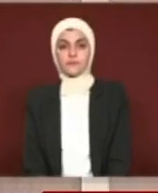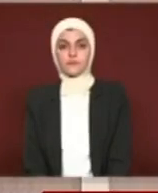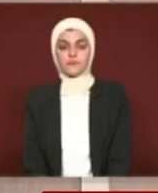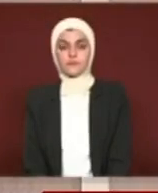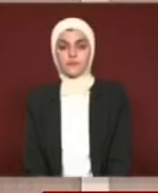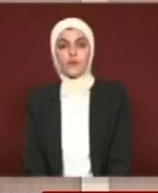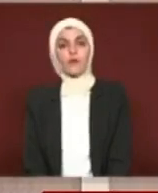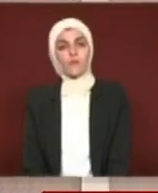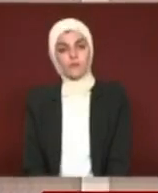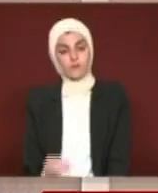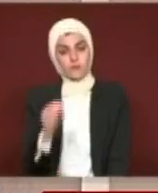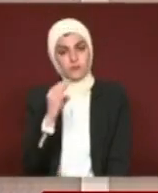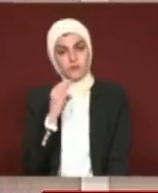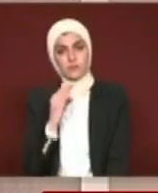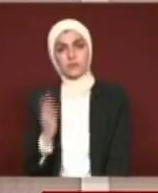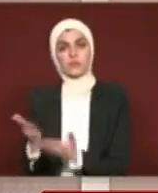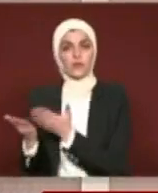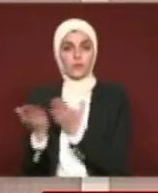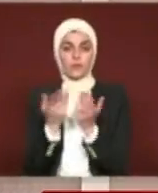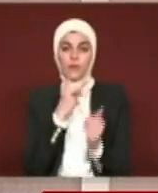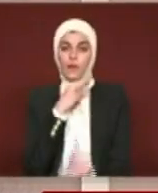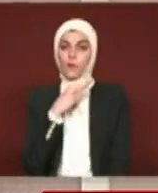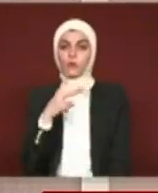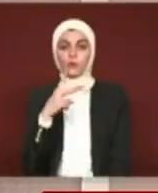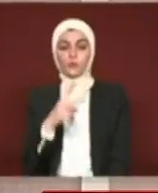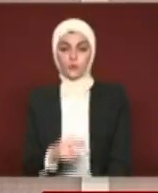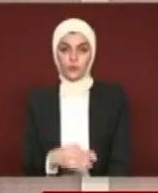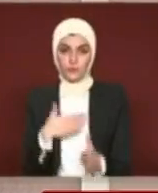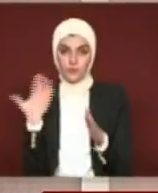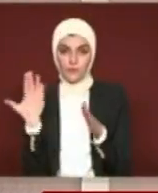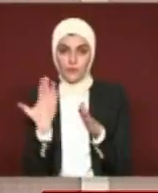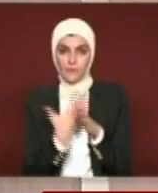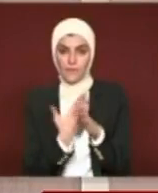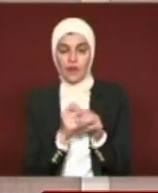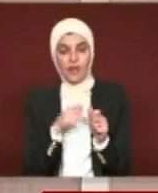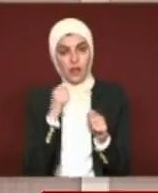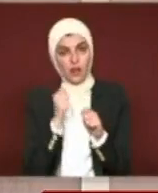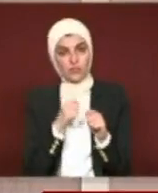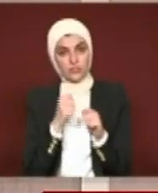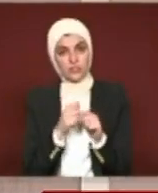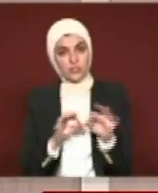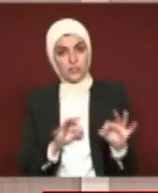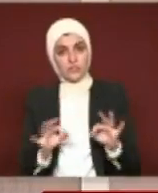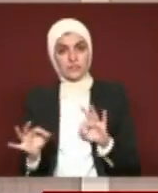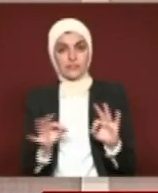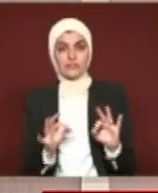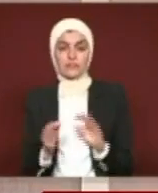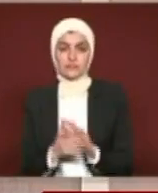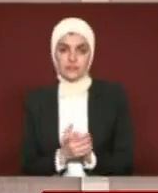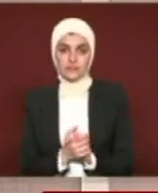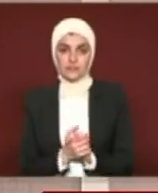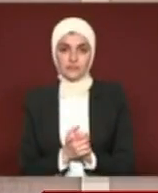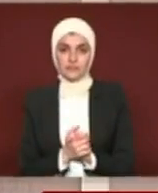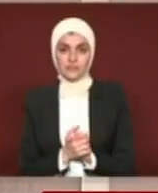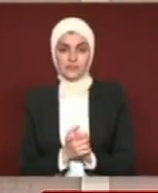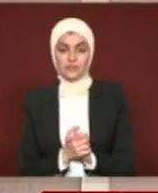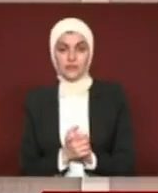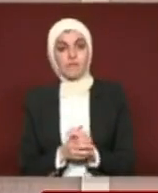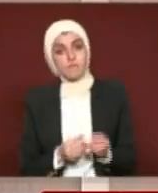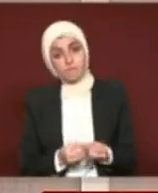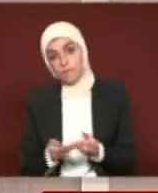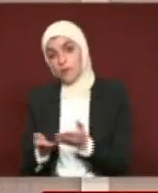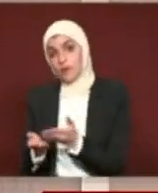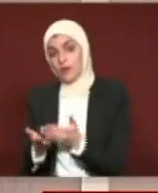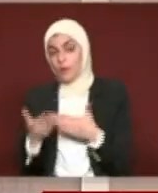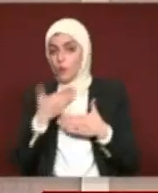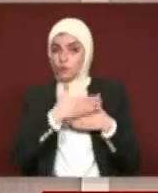والاستجابة إلى دعوة الحوار من أجل تحقيق إصلاح سياسي من دونه لا تتحقق نهضة حقيقية